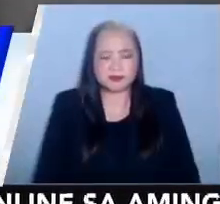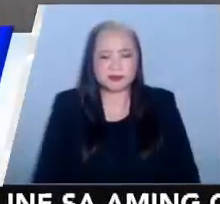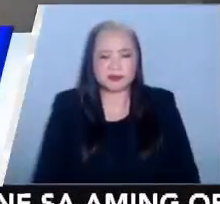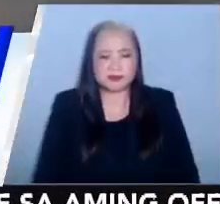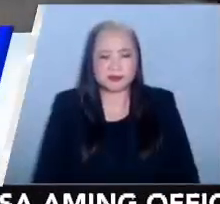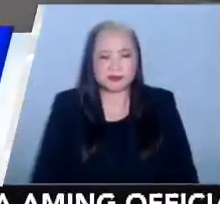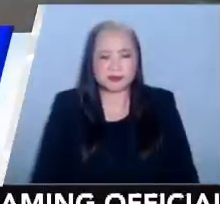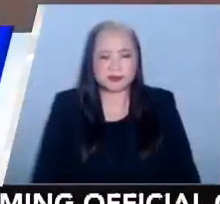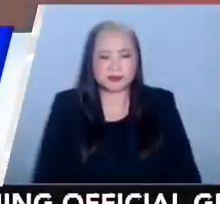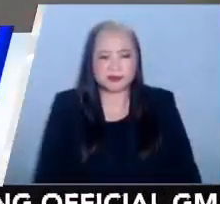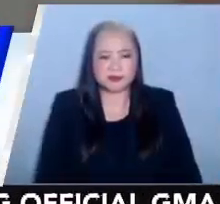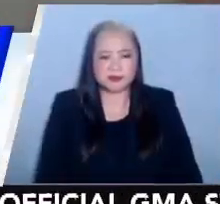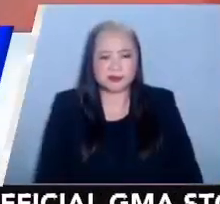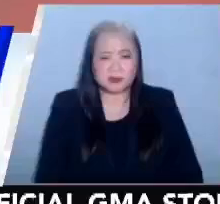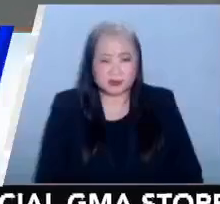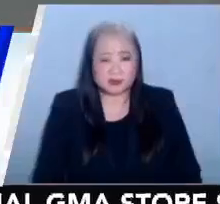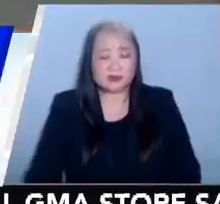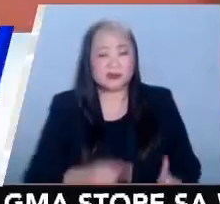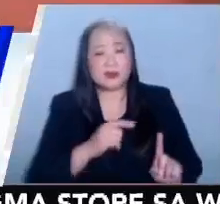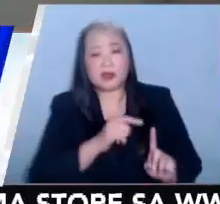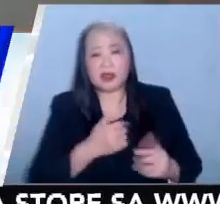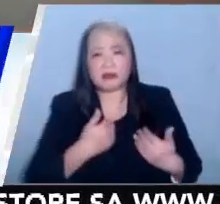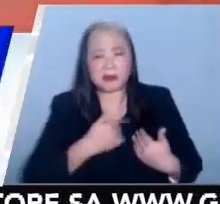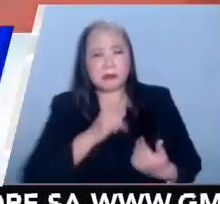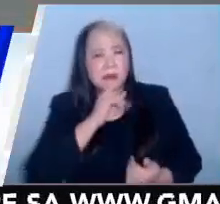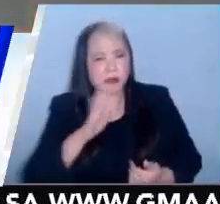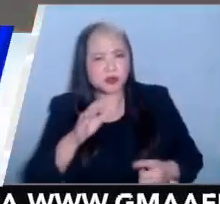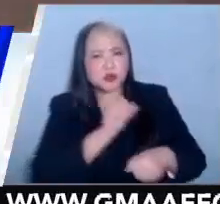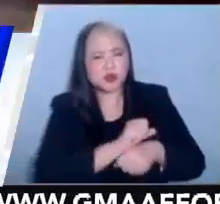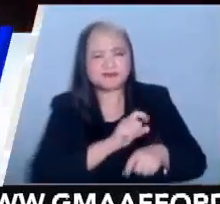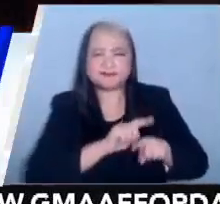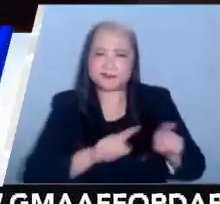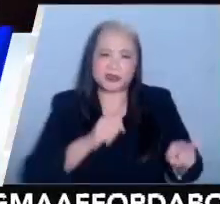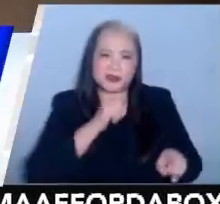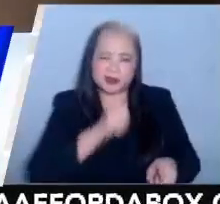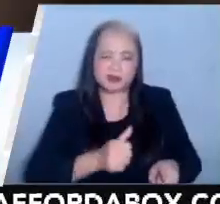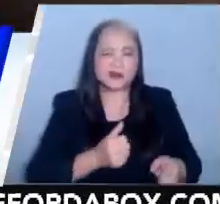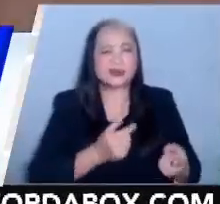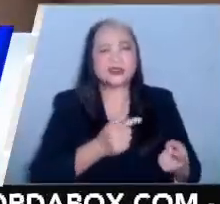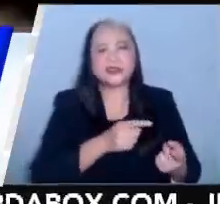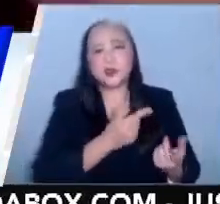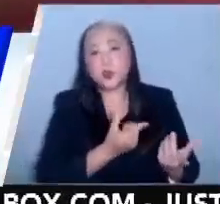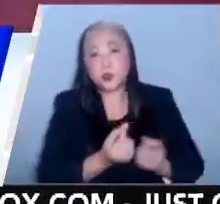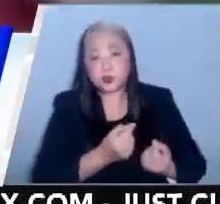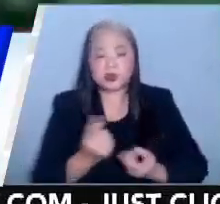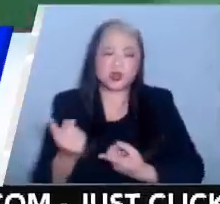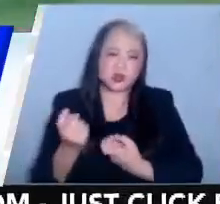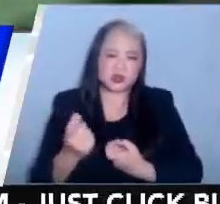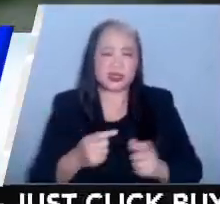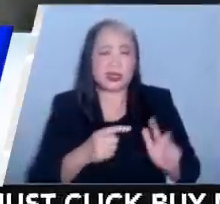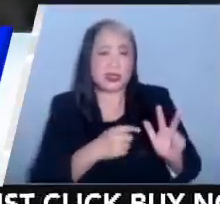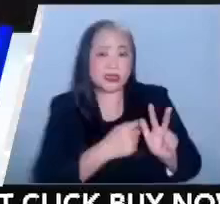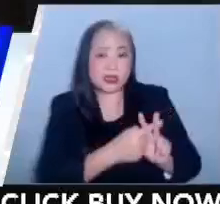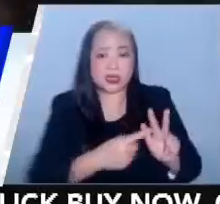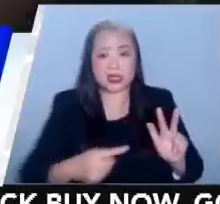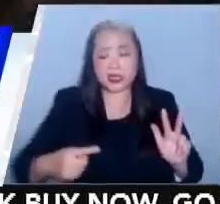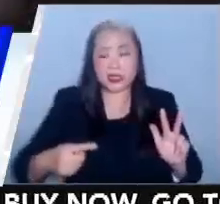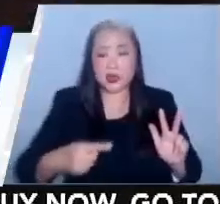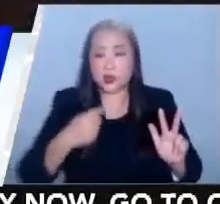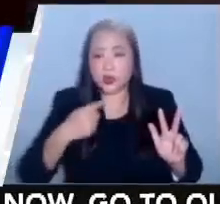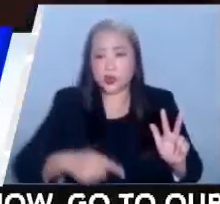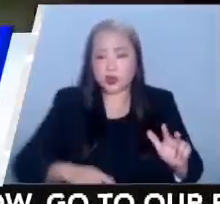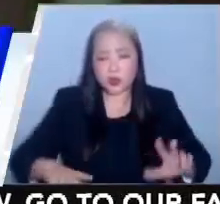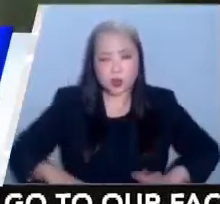Trabaho ang ipinangako, pero sa prostitution pala ang bagsak ng 3 Russian at isang Kazakhstani na nasagip ng